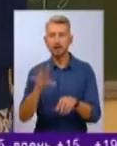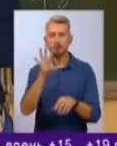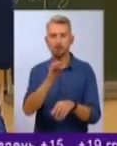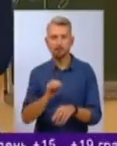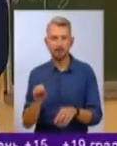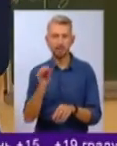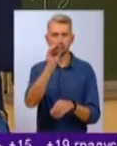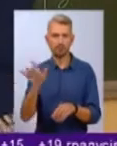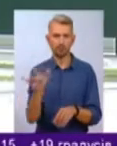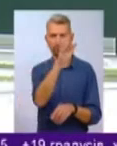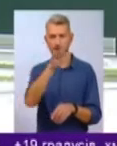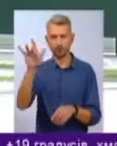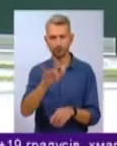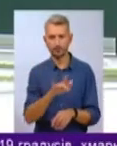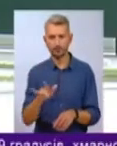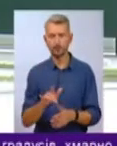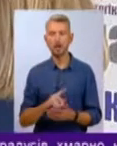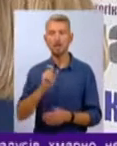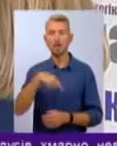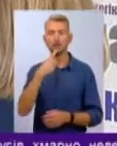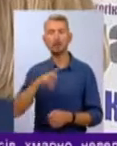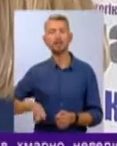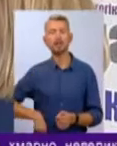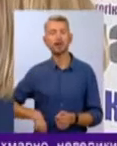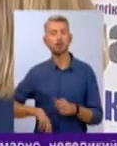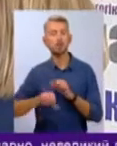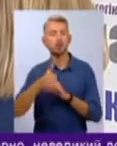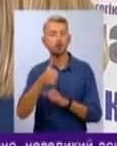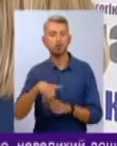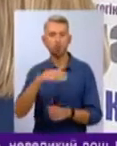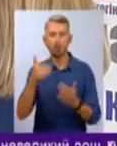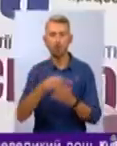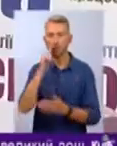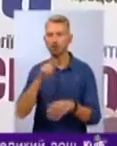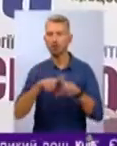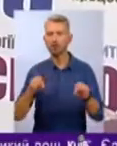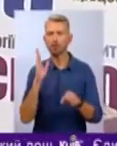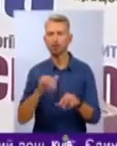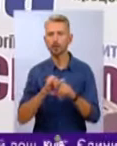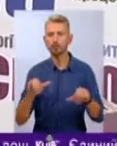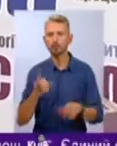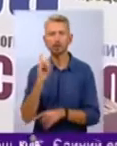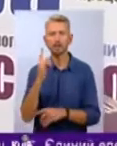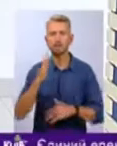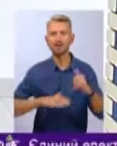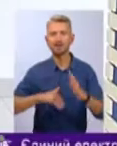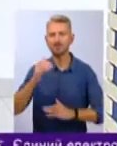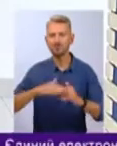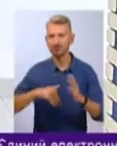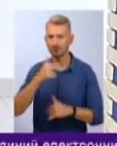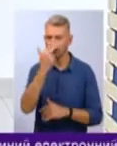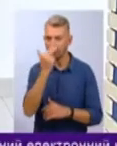їх. За словами директора, передусім нова українська школа буде розвивати у дитини практичні навички,